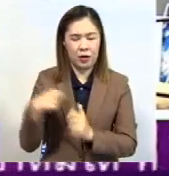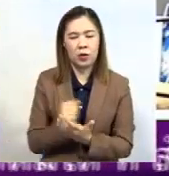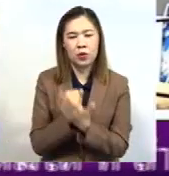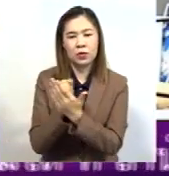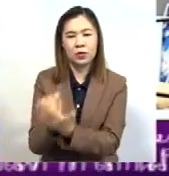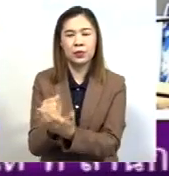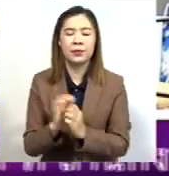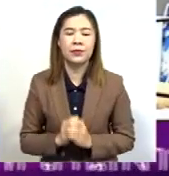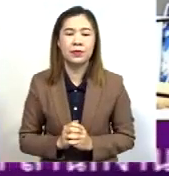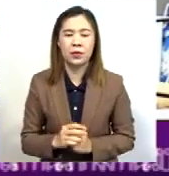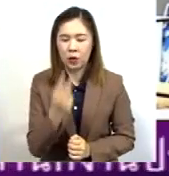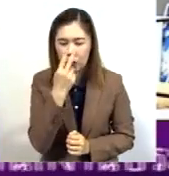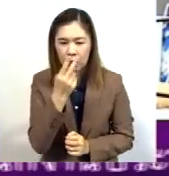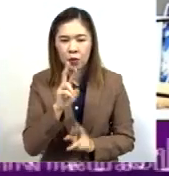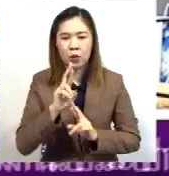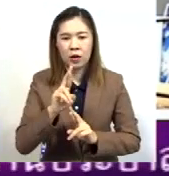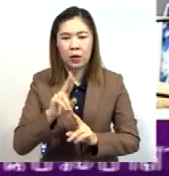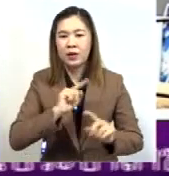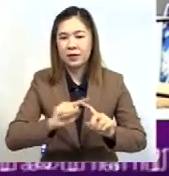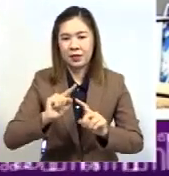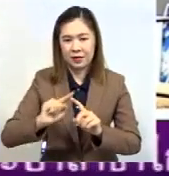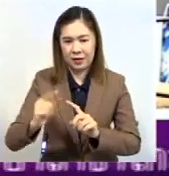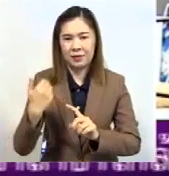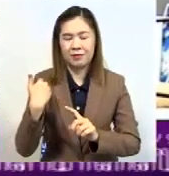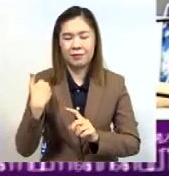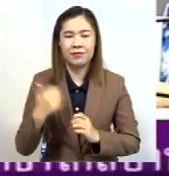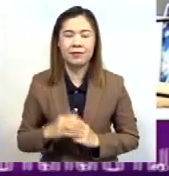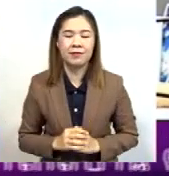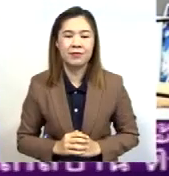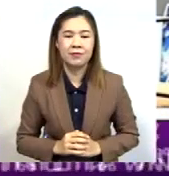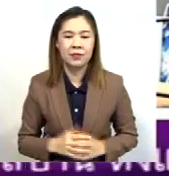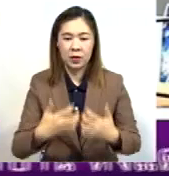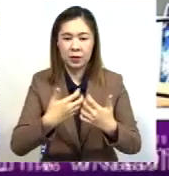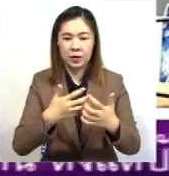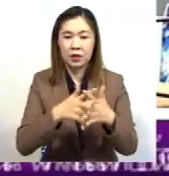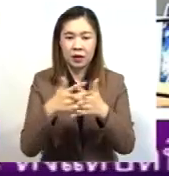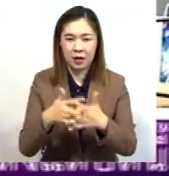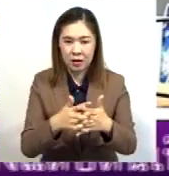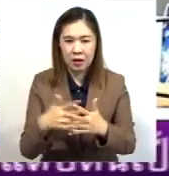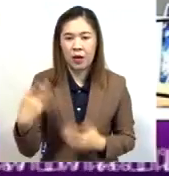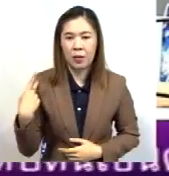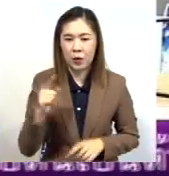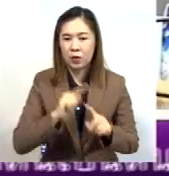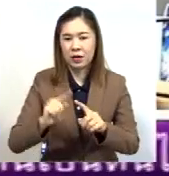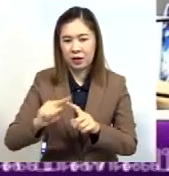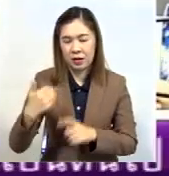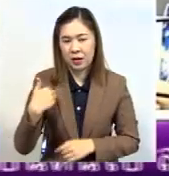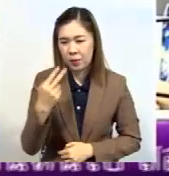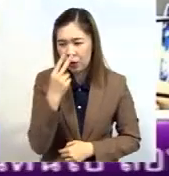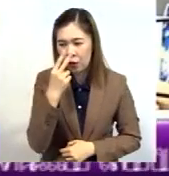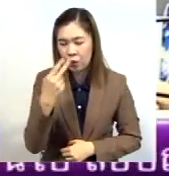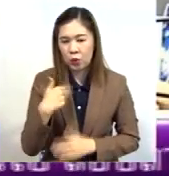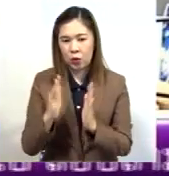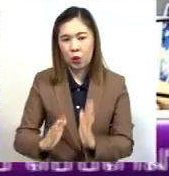การเฝ้าระวังและตรวจทางห้องปฏิบัติการรวมทั้งใช้เทอร์โมสแกนได้อย่างมีประสิทธิภาพนะประเทศอื่นถามมาตลอดเลยนะใช้เทอร์โมสแกนยังไงให้เจอผู้ป่ว